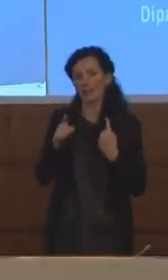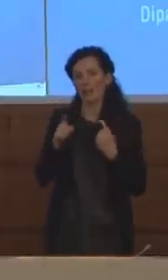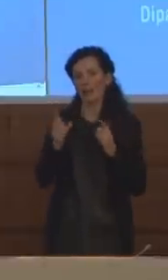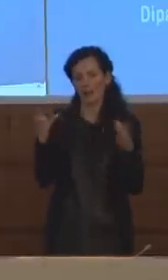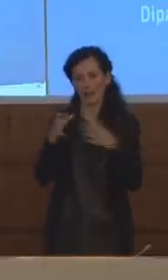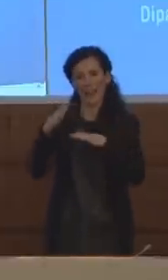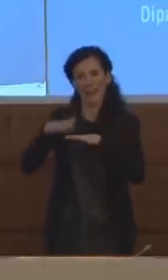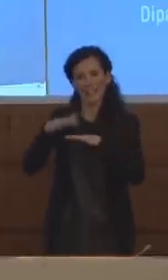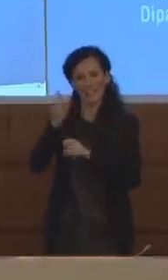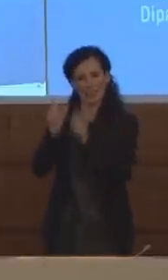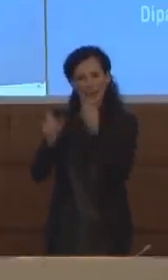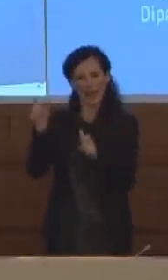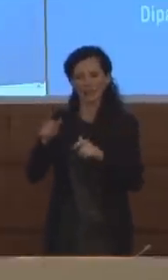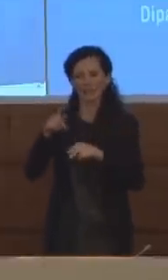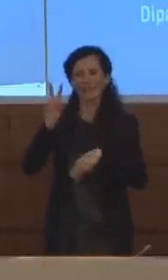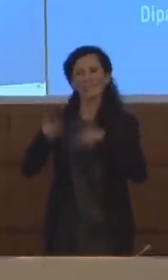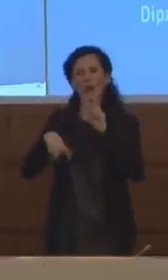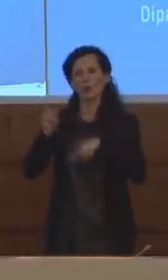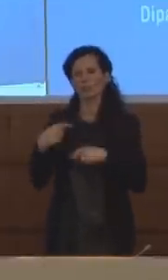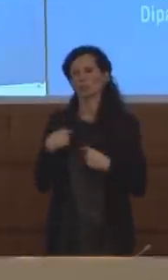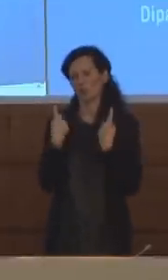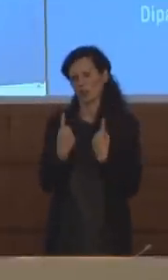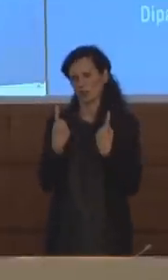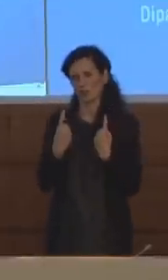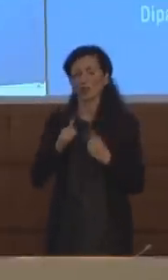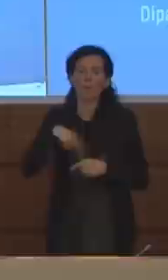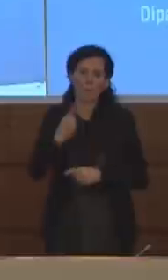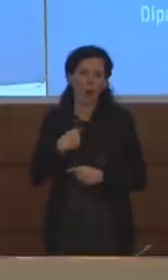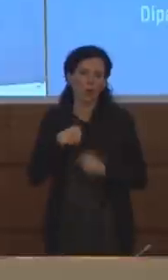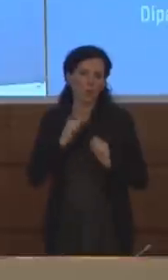poter esprimere anche un mio giudizio